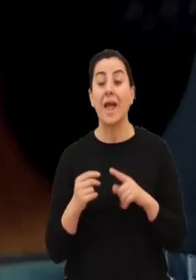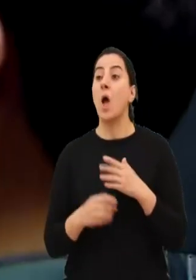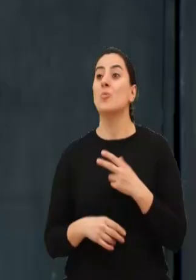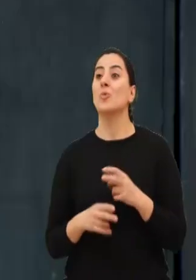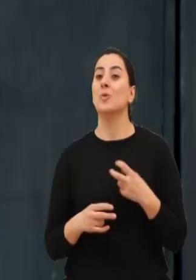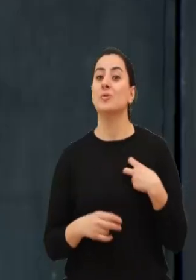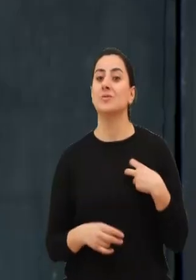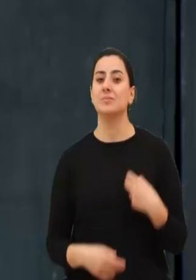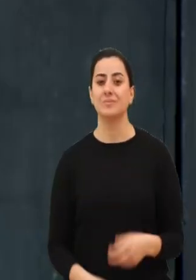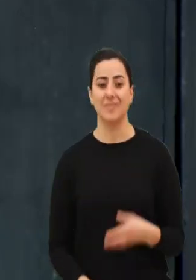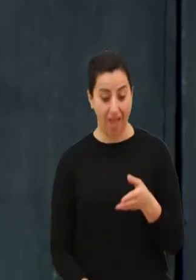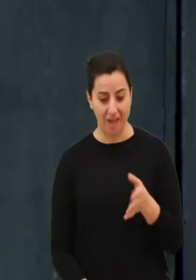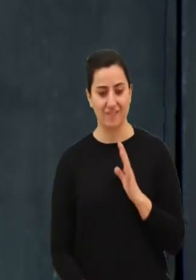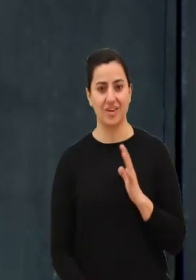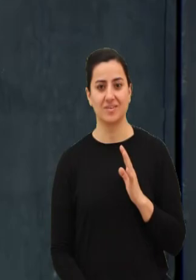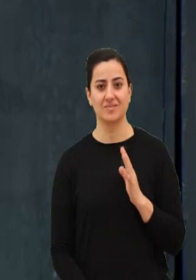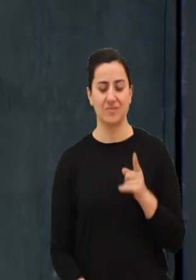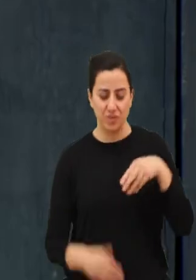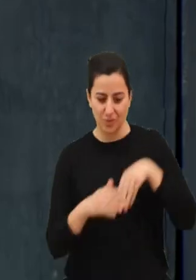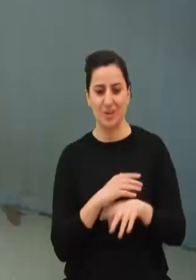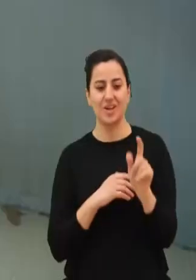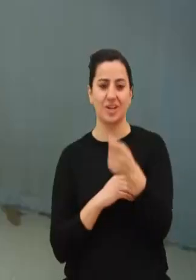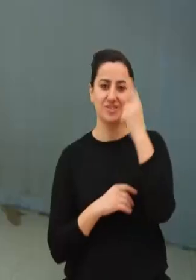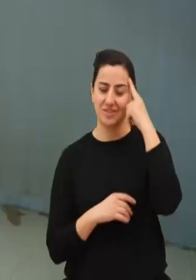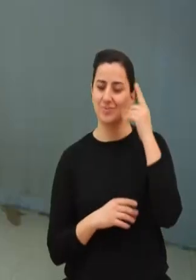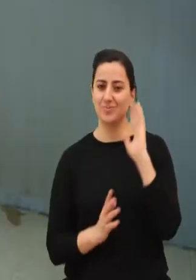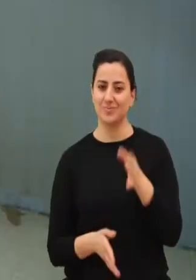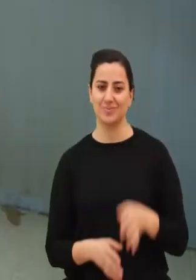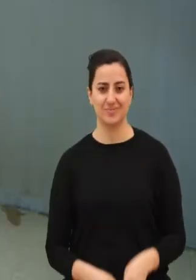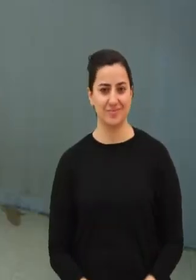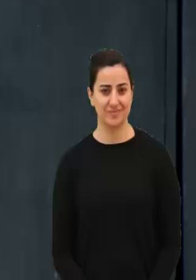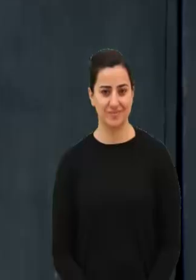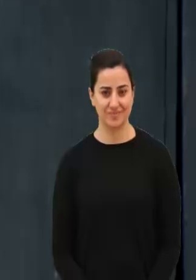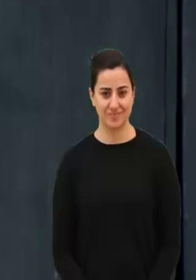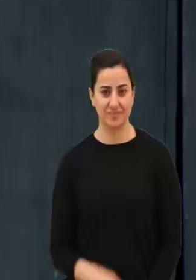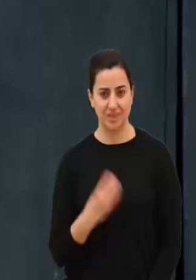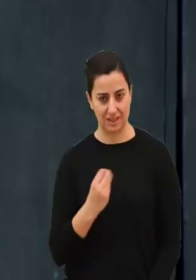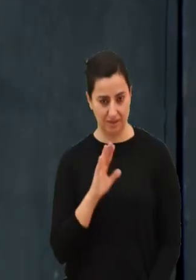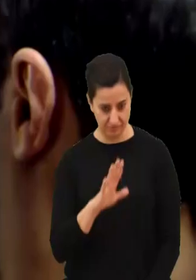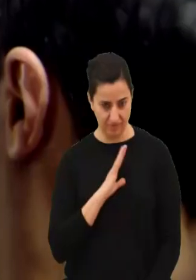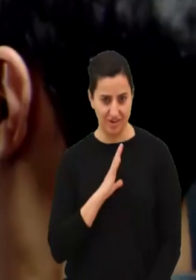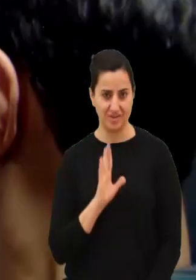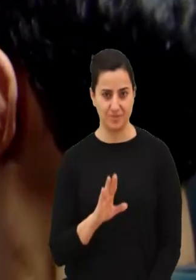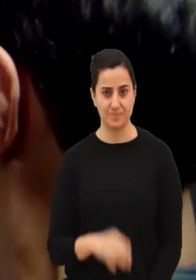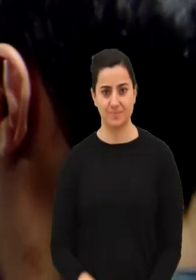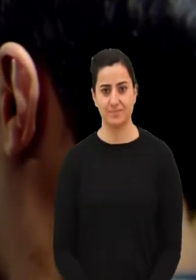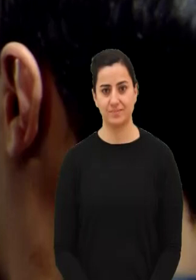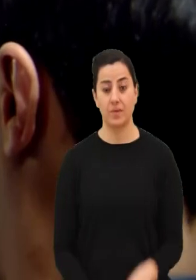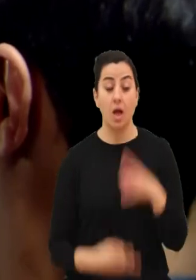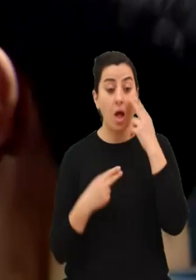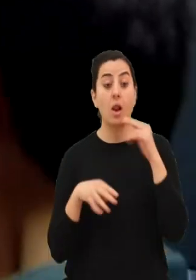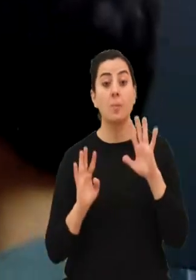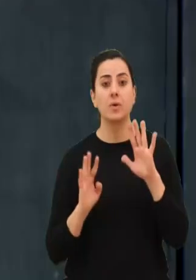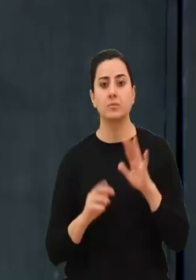Komiserim. Burada şey ya. Tünel gazdan kaçtın sandım ya. İyi. Buradasın. Güzel. Ağlamak